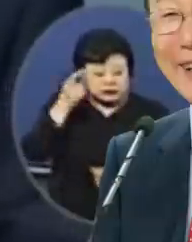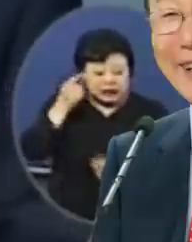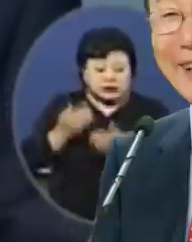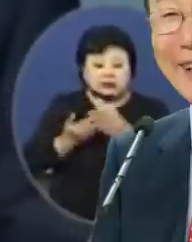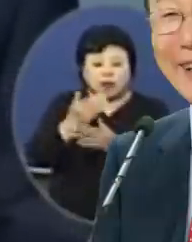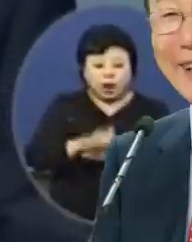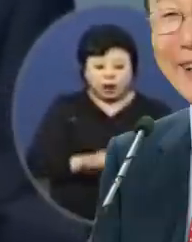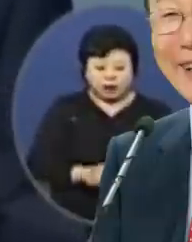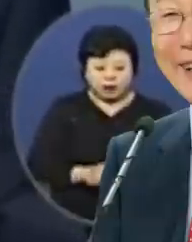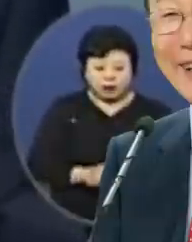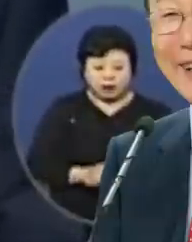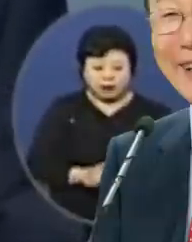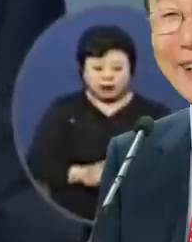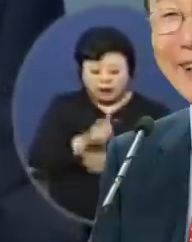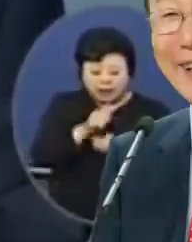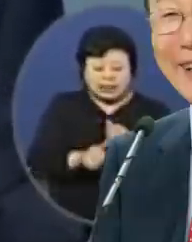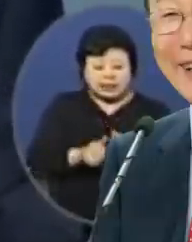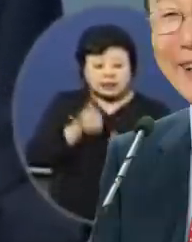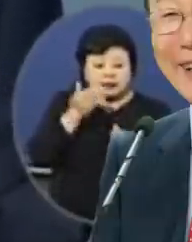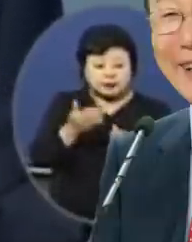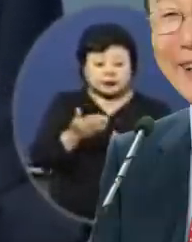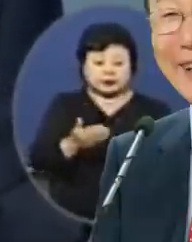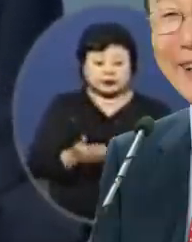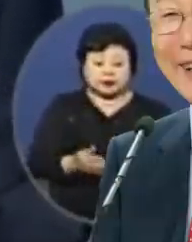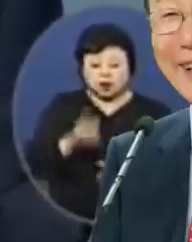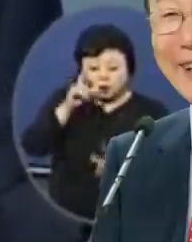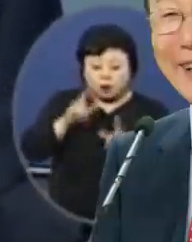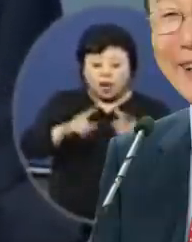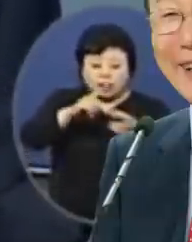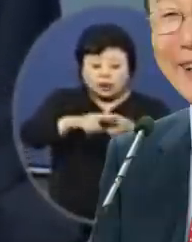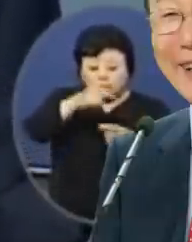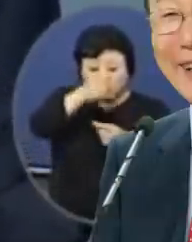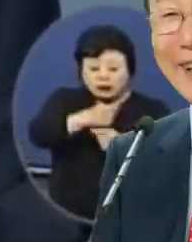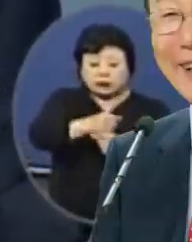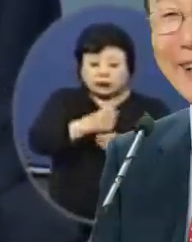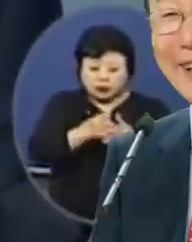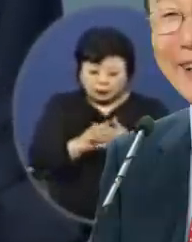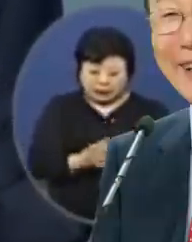것입니다. 여러분은 하나님의 형상과 모양대로